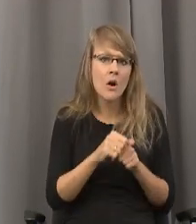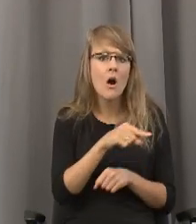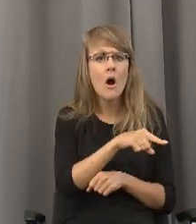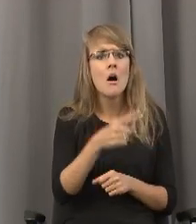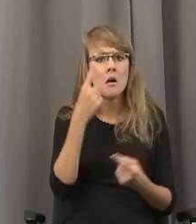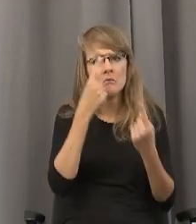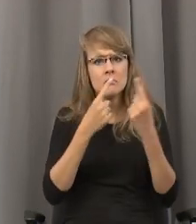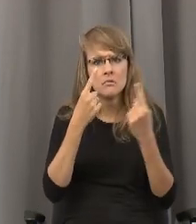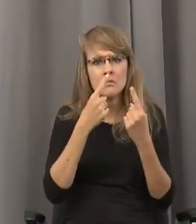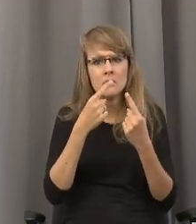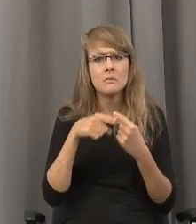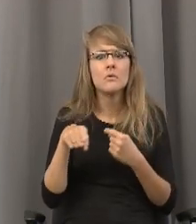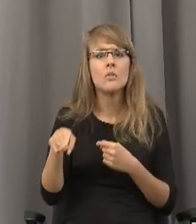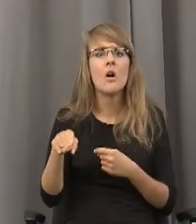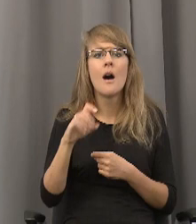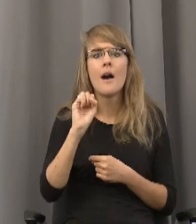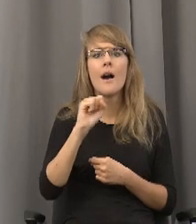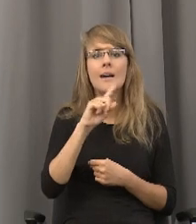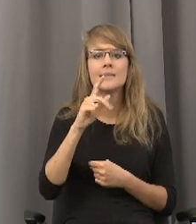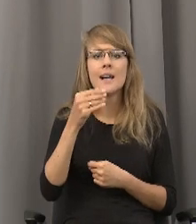jest to choroba serca.